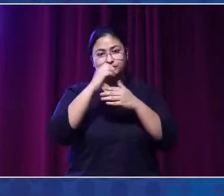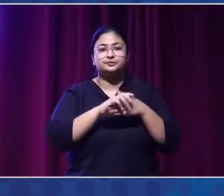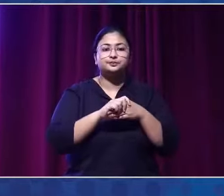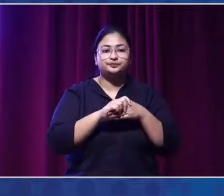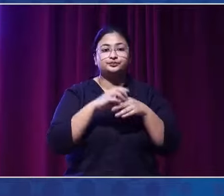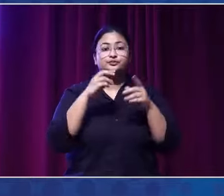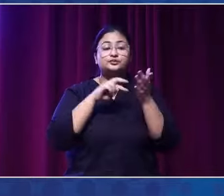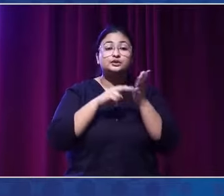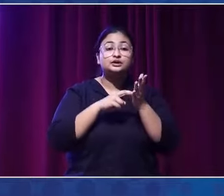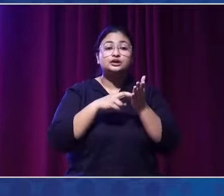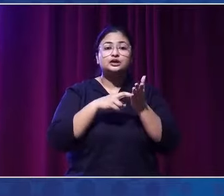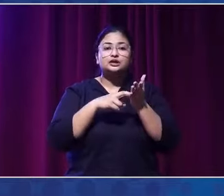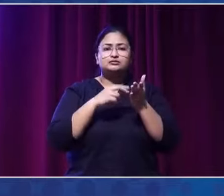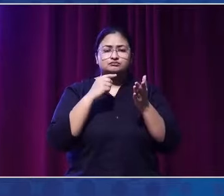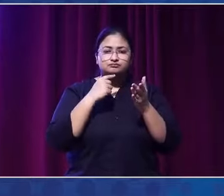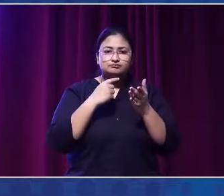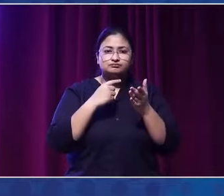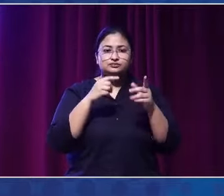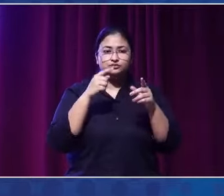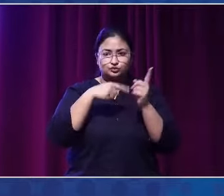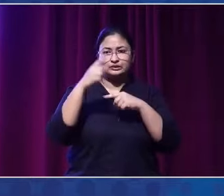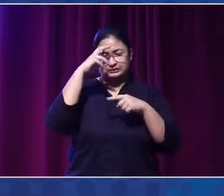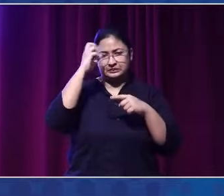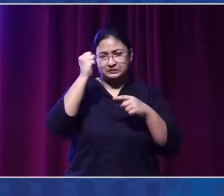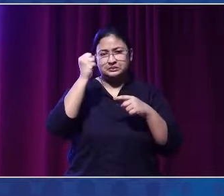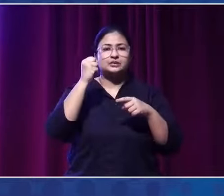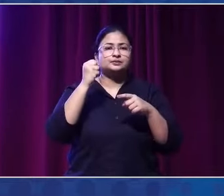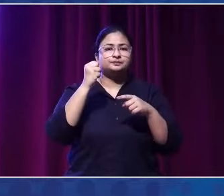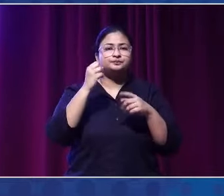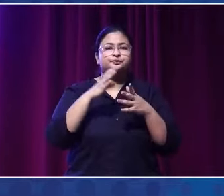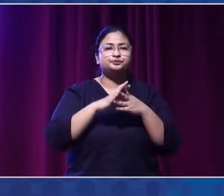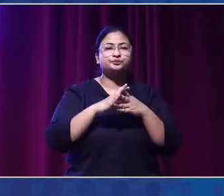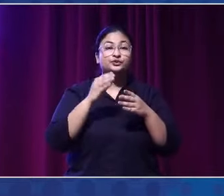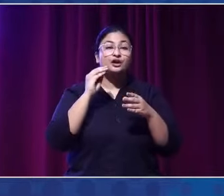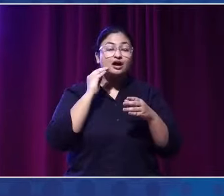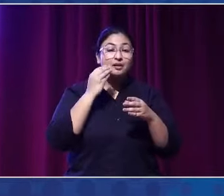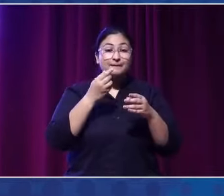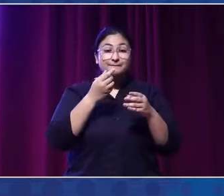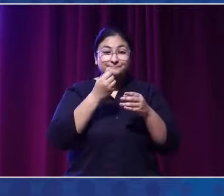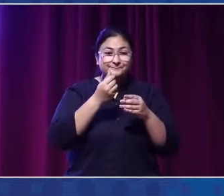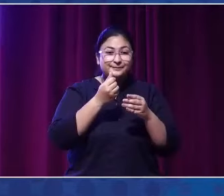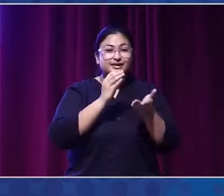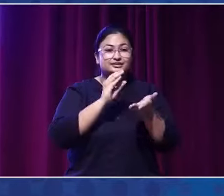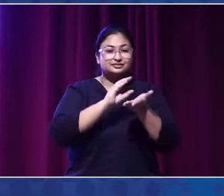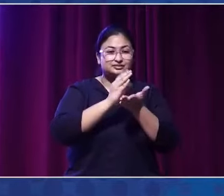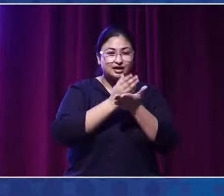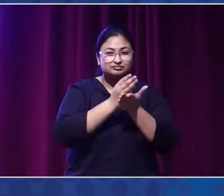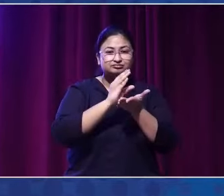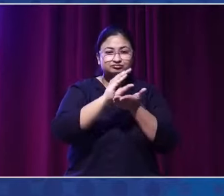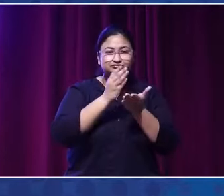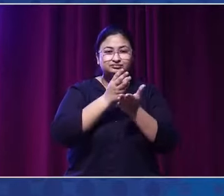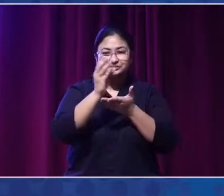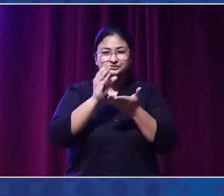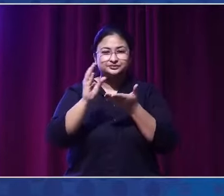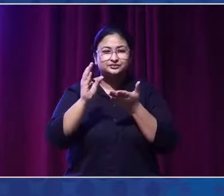सिंसियरिटी. आपको याद होगा किस तरीके से पैसे का डिस्ट्रीब्यूशन, फ्री बीज का डिस्ट्रीब्यूशन आप लोग देखा करते